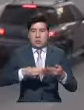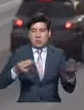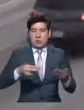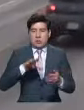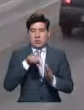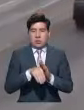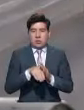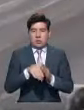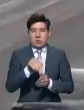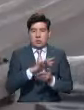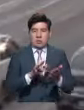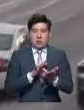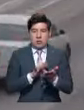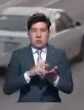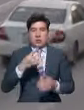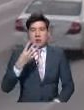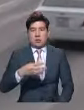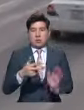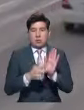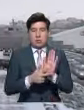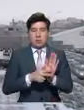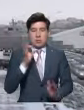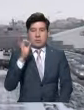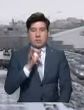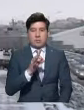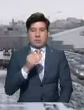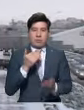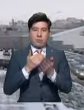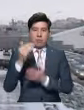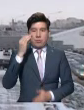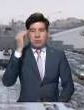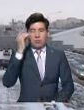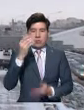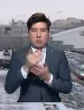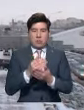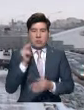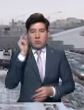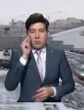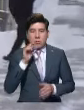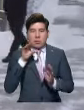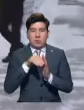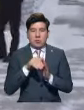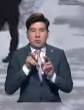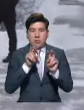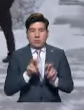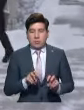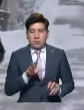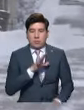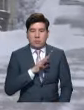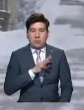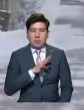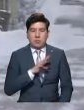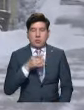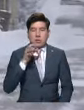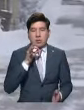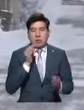Жұмысқа орналасқысы келгендердің 48%-ның жоғары білімі бар. 26% түскен ұсыныстарды қарастырып жатқанын көрсеткен. Айта кетейік,